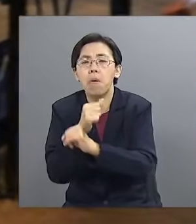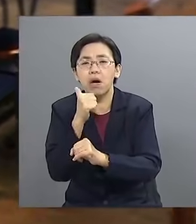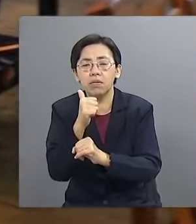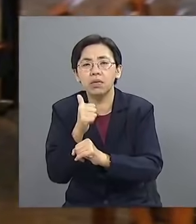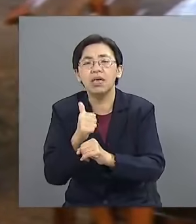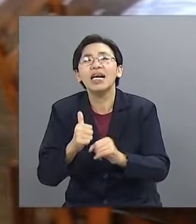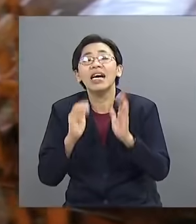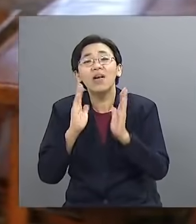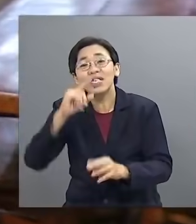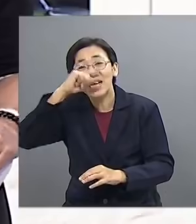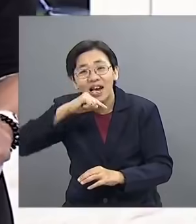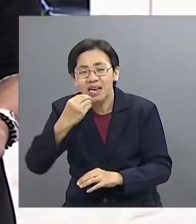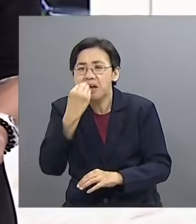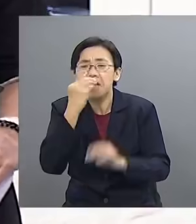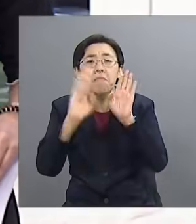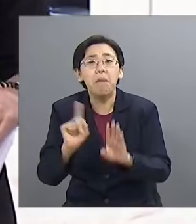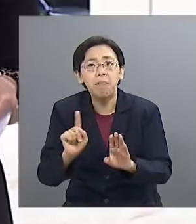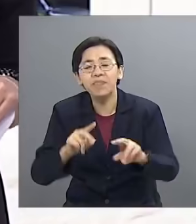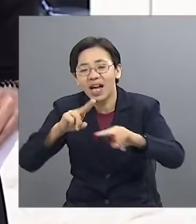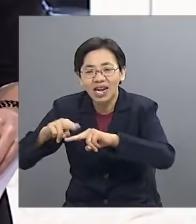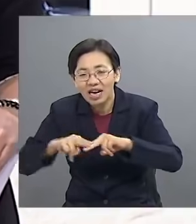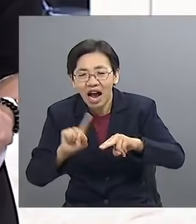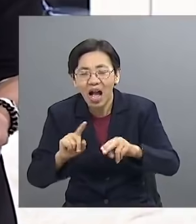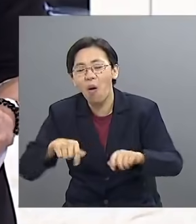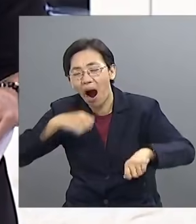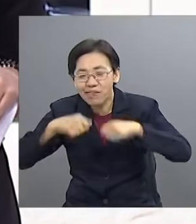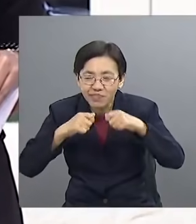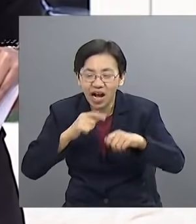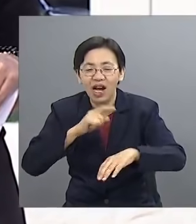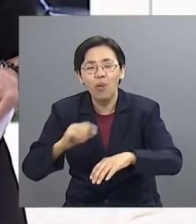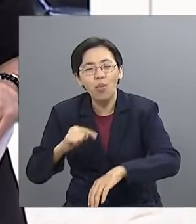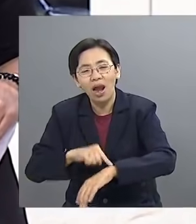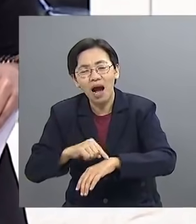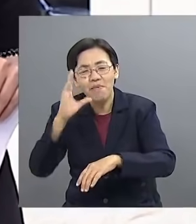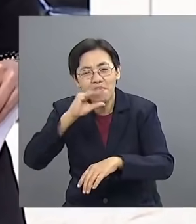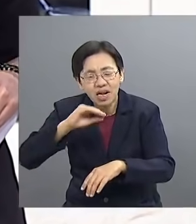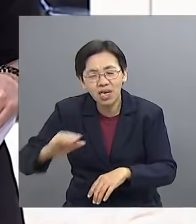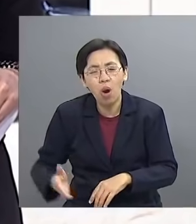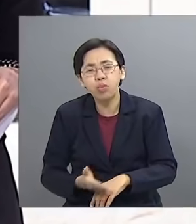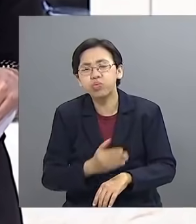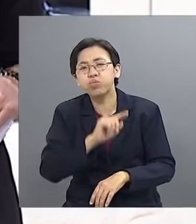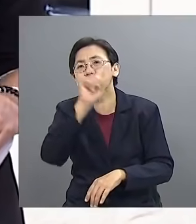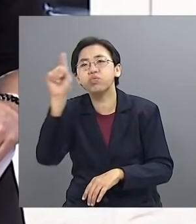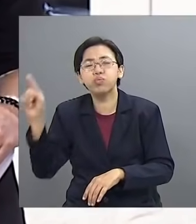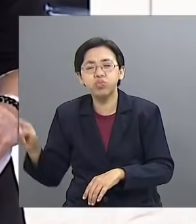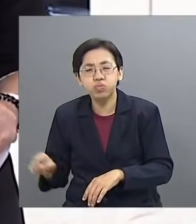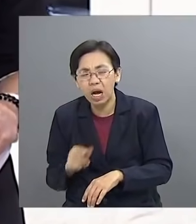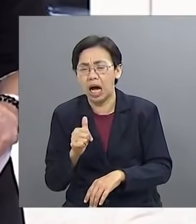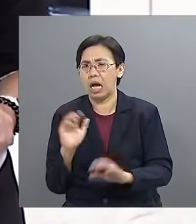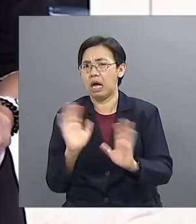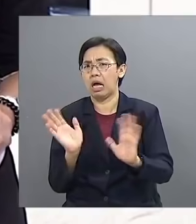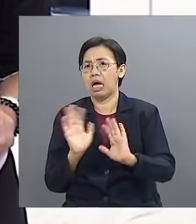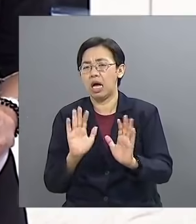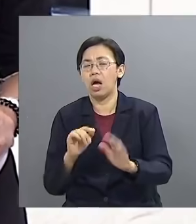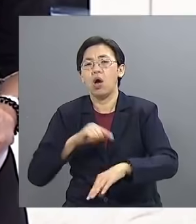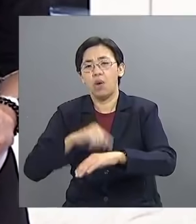นไทยอะค่ะคุณผู้ชมคะเรากินกันยันเช้าเนาะนั่งกันโต้รุ่งเนี่ยนะคะแต่ว่าตอนนี้ก็ต้องปรับตัวหลัง3ทุ่มหิ้วกลับไปกิน